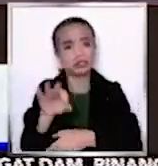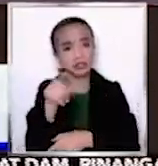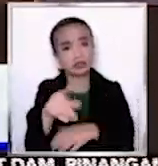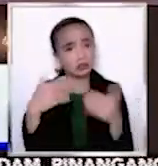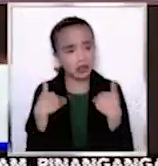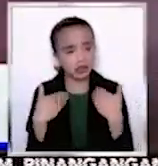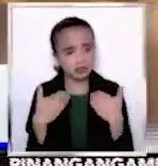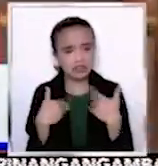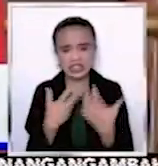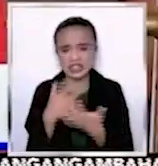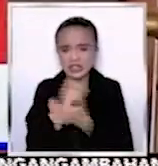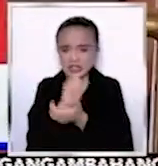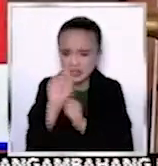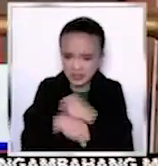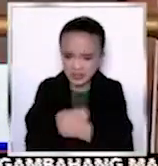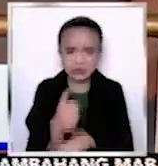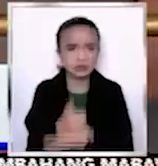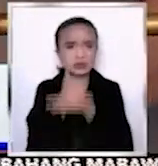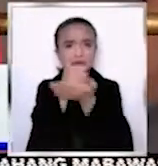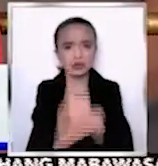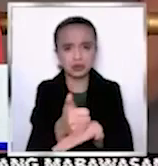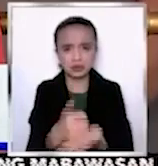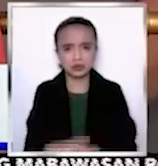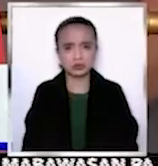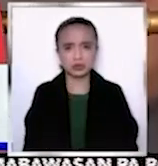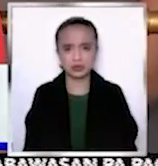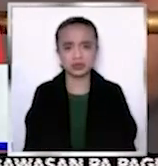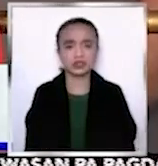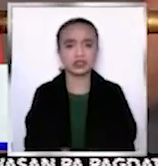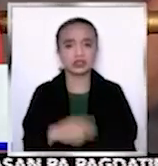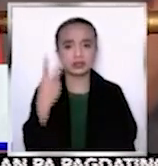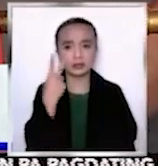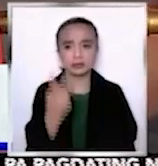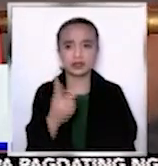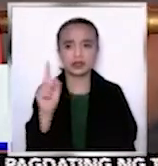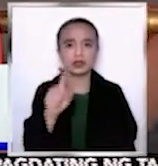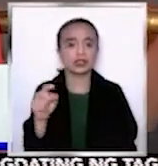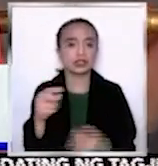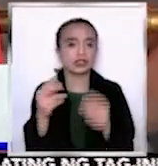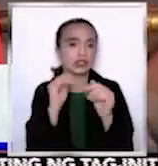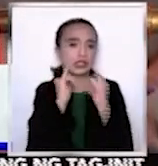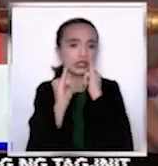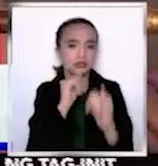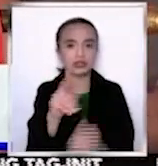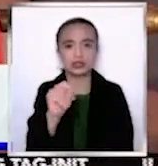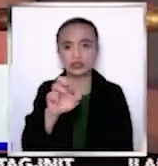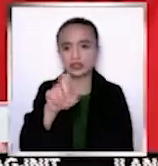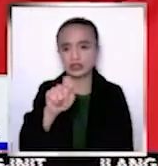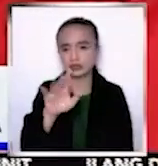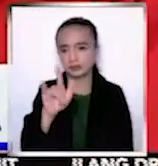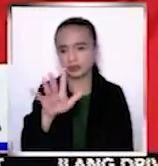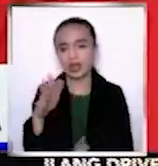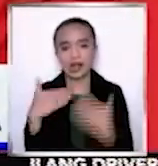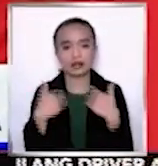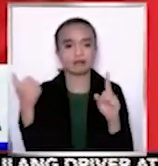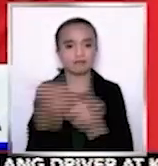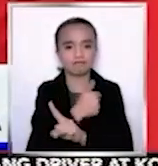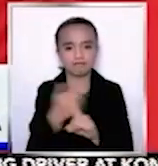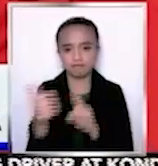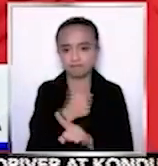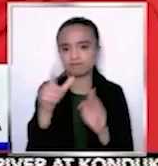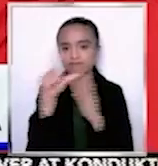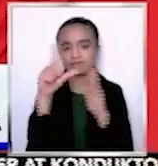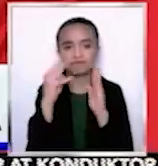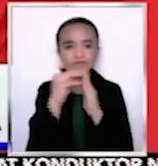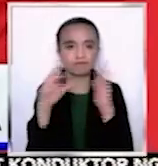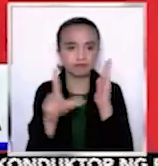naghihirap, tumutulong. Sa panayam ng Net 25, sinabi ni Marco sa nagkaroon ng mga pang-aabuso noong martial law, lalo na